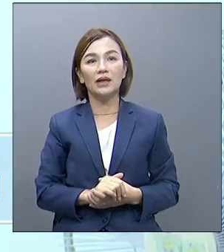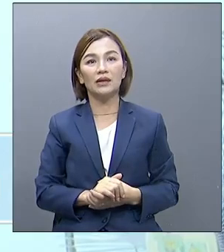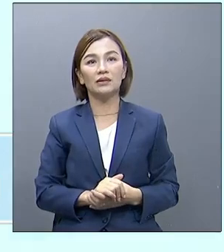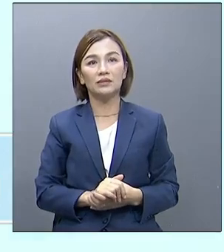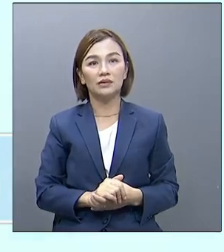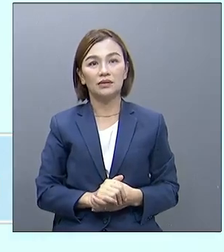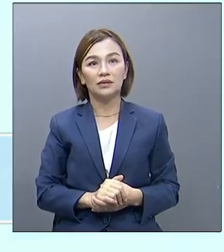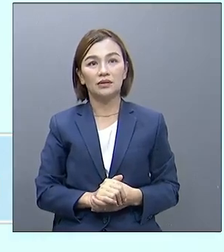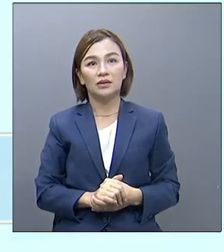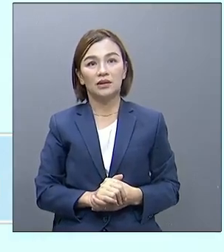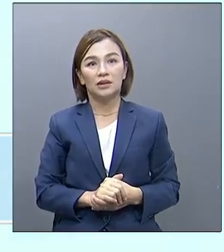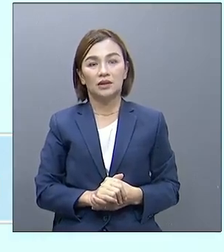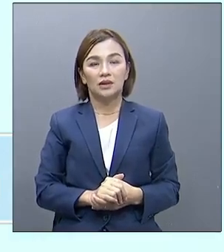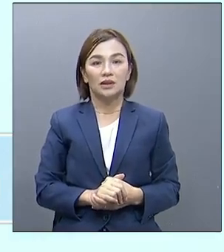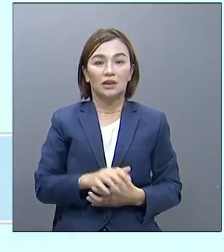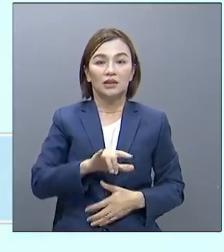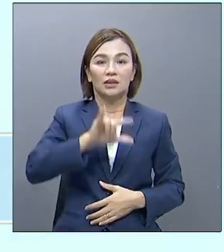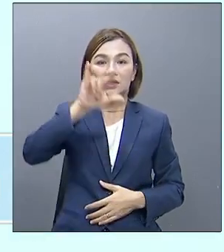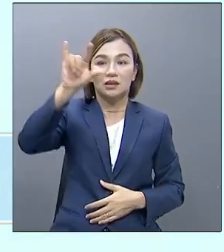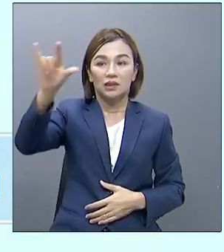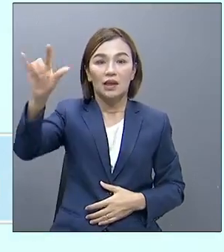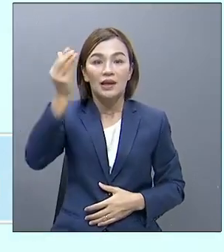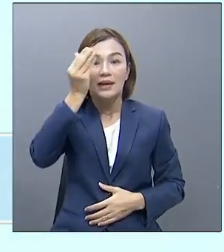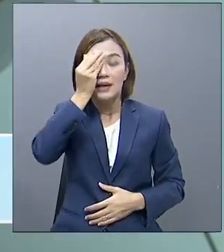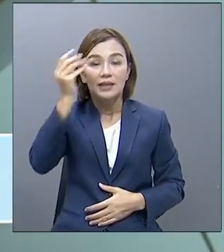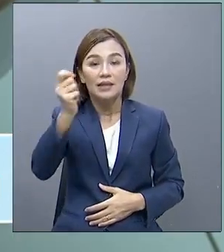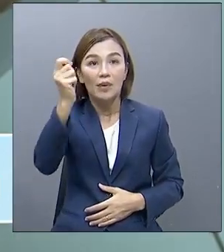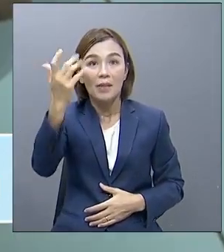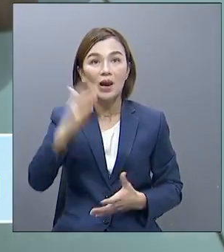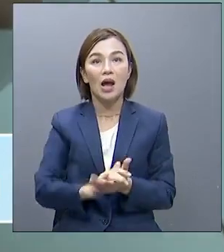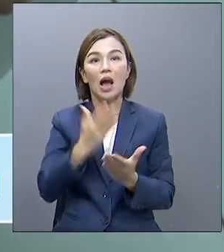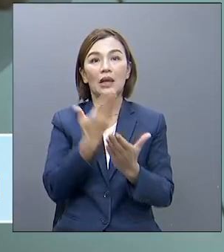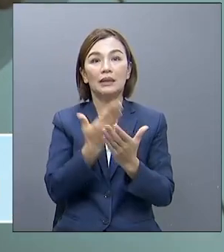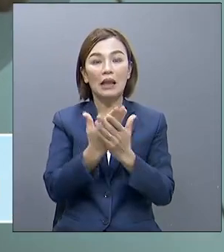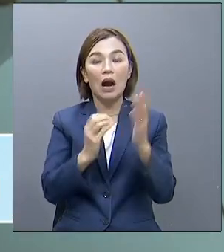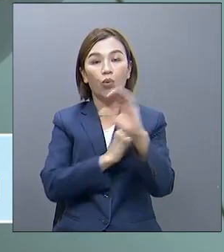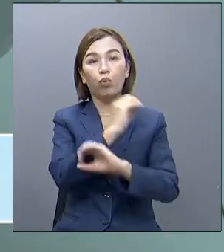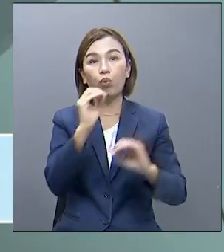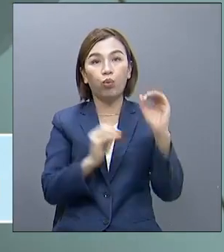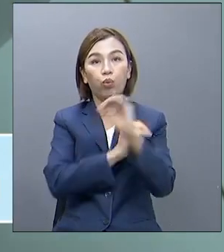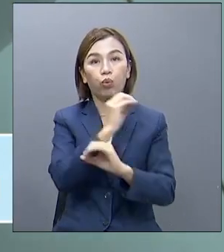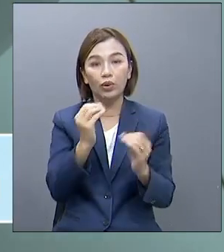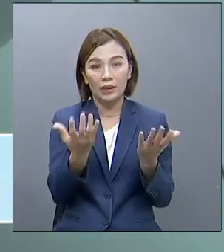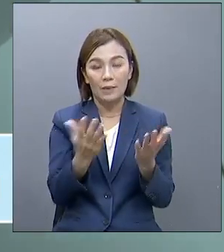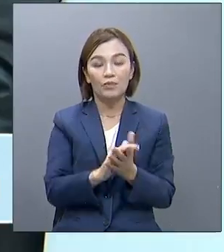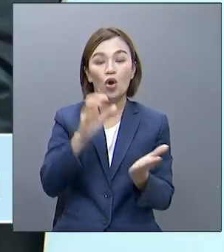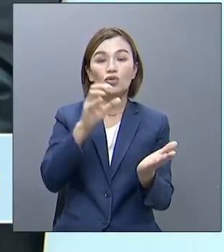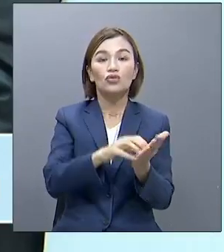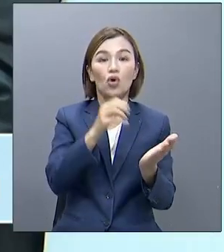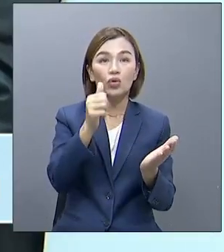เรื่องเดินทางไปที่อิสราเอลนะคะก็แทบจะไม่มีค่าเหลือทำค่าใช้จ่ายอะไรเลยโชคยังดี